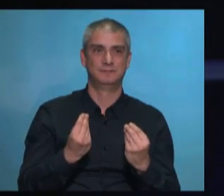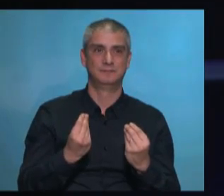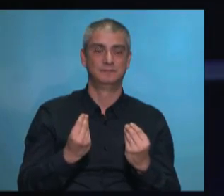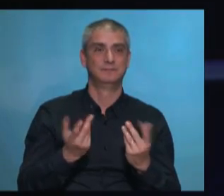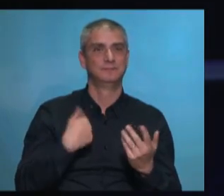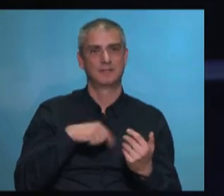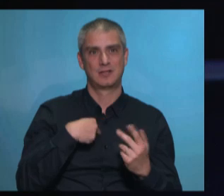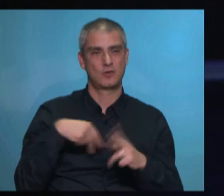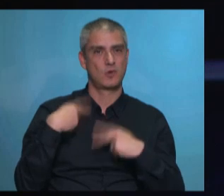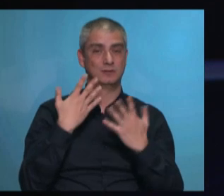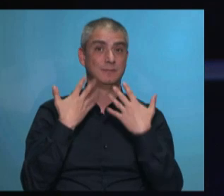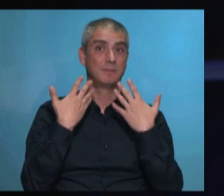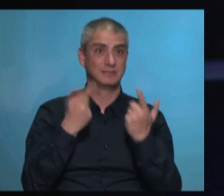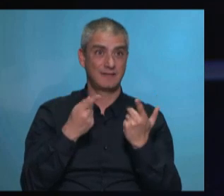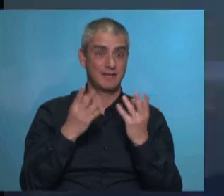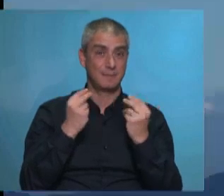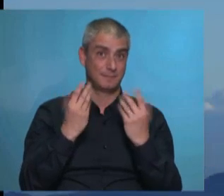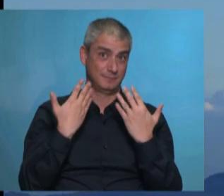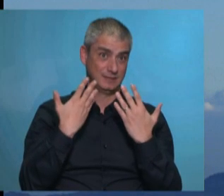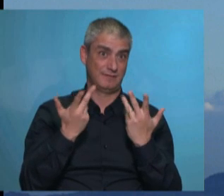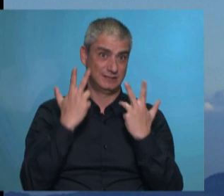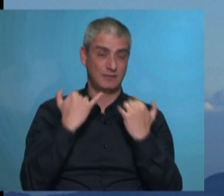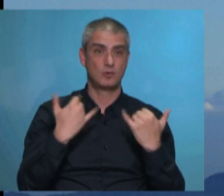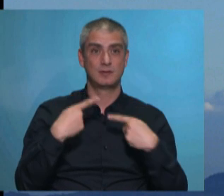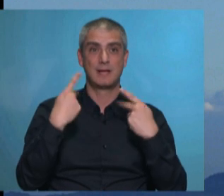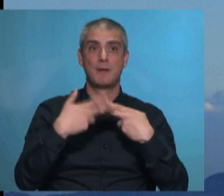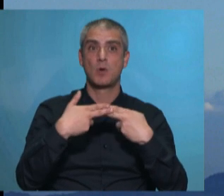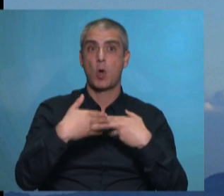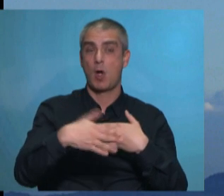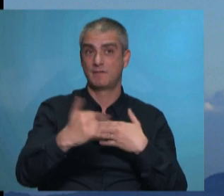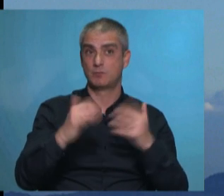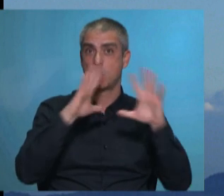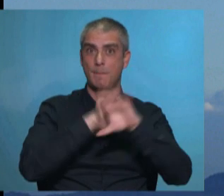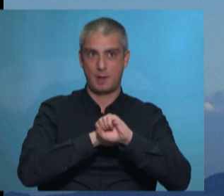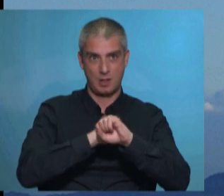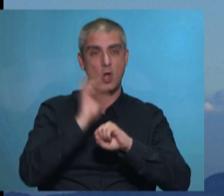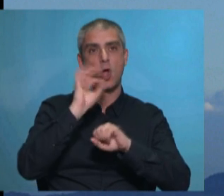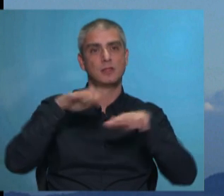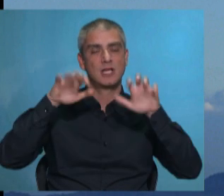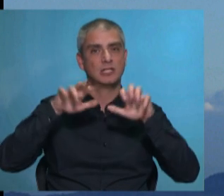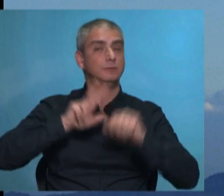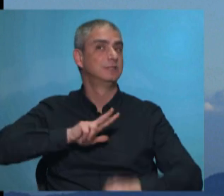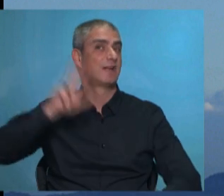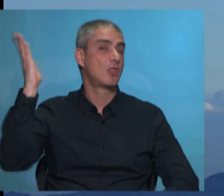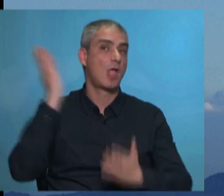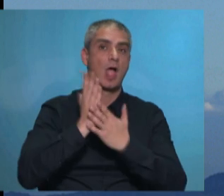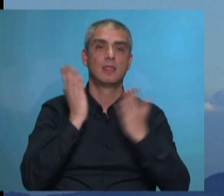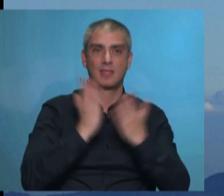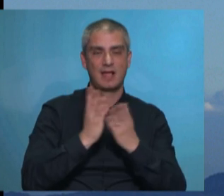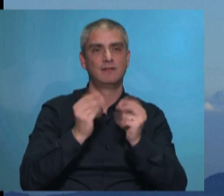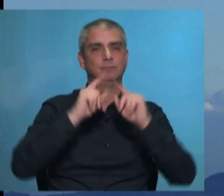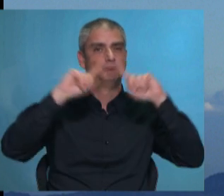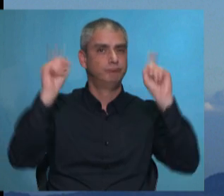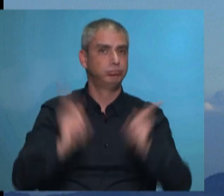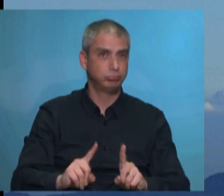אנחנו חוזרים למזג האוויר עם התחזית שצפויה לנו לימים הבאים. הלילה עוד ירד גשם מהצפון ועד הנגב, מלווה בסופות